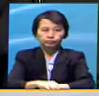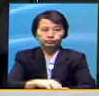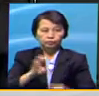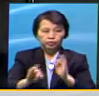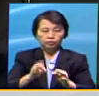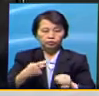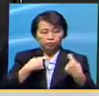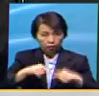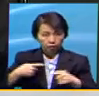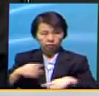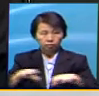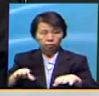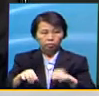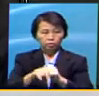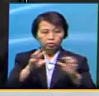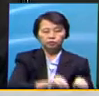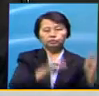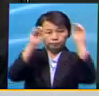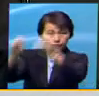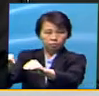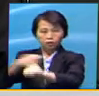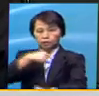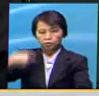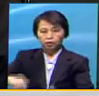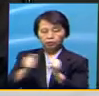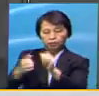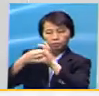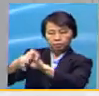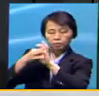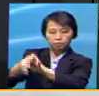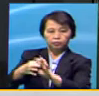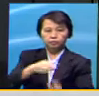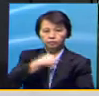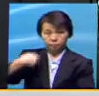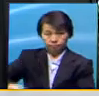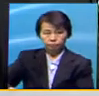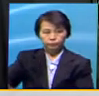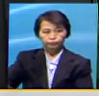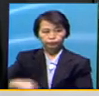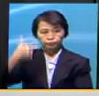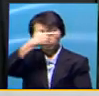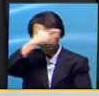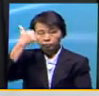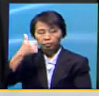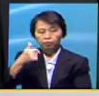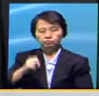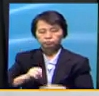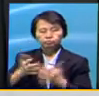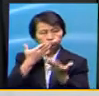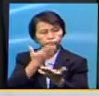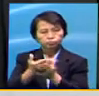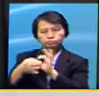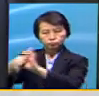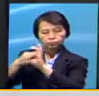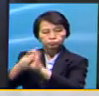kita lakukan, deportation dilakukan dengan kerjasama mereka. Oleh kerana keberkesanan kerjasama yang